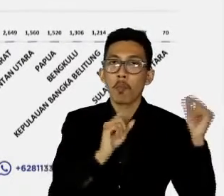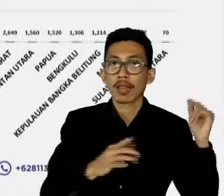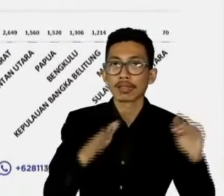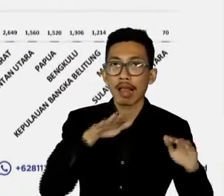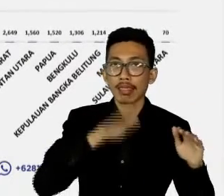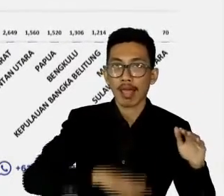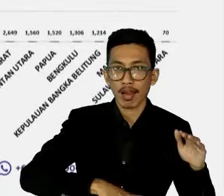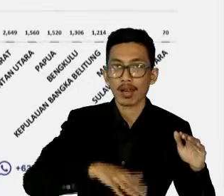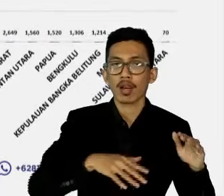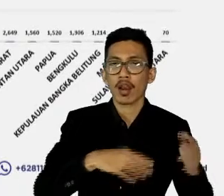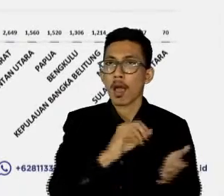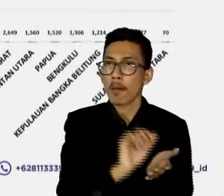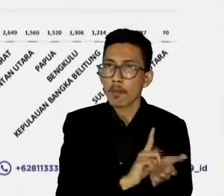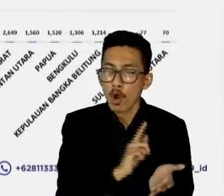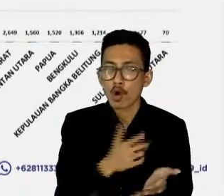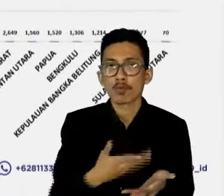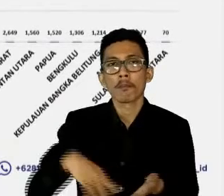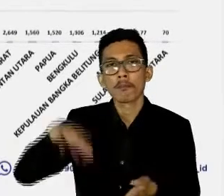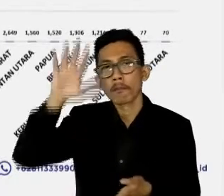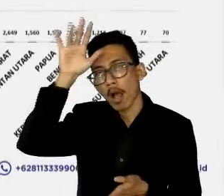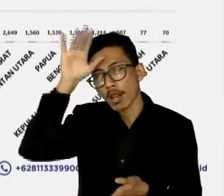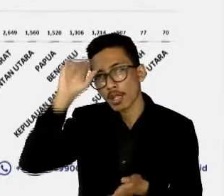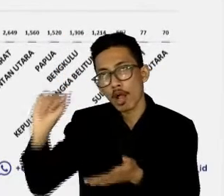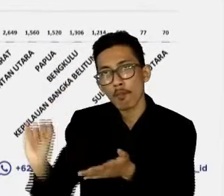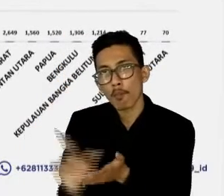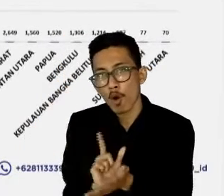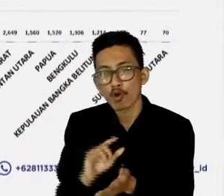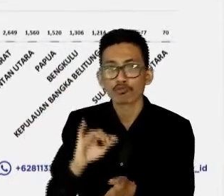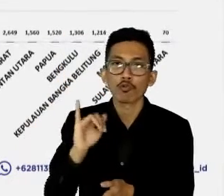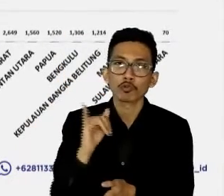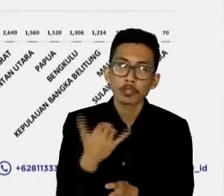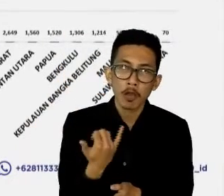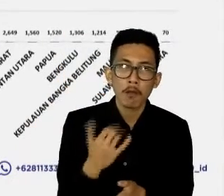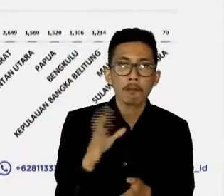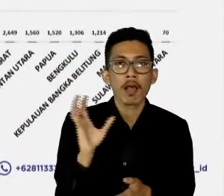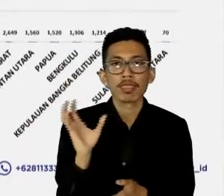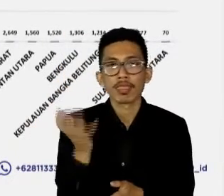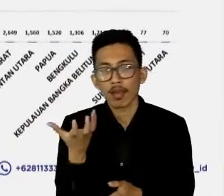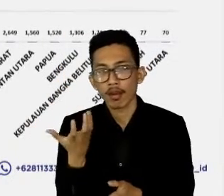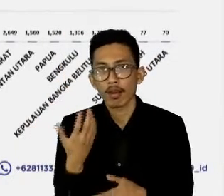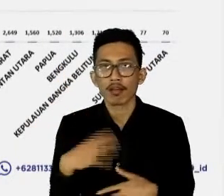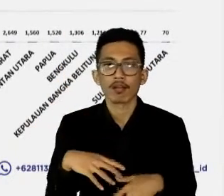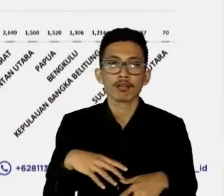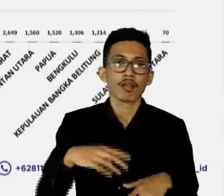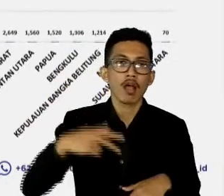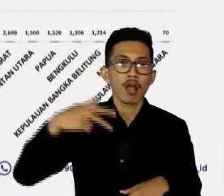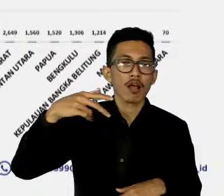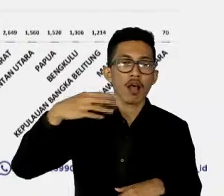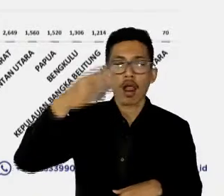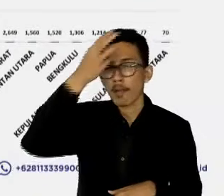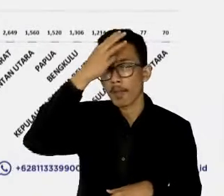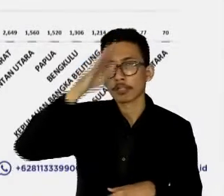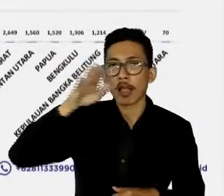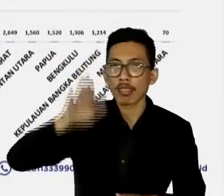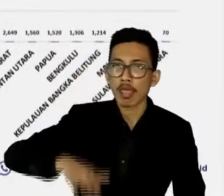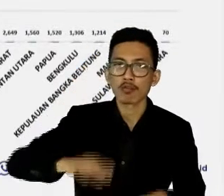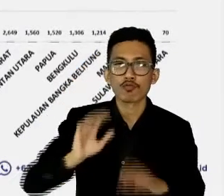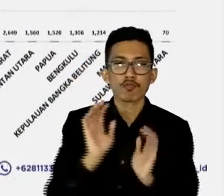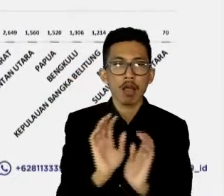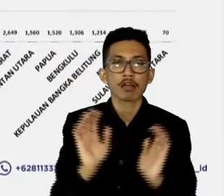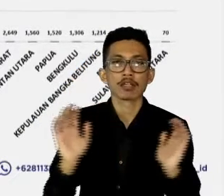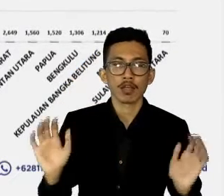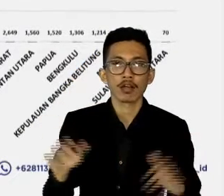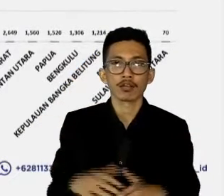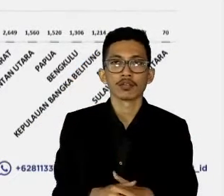yang ketiga adalah Bali, terus Jogja, Banten, Kalimantan Selatan, Jawa Tengah. Nah, ini banyak, tapi mendominasi sekali